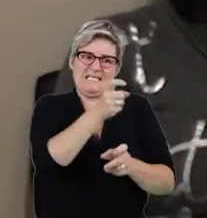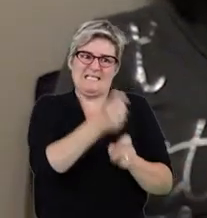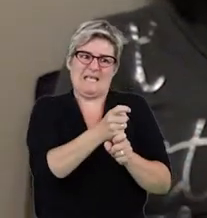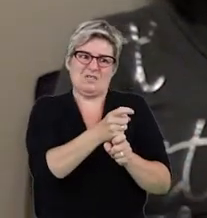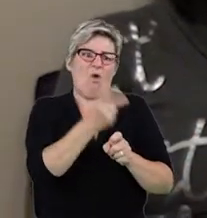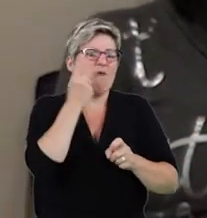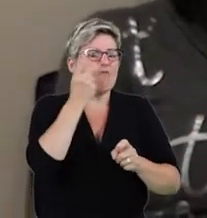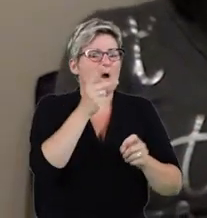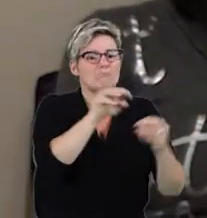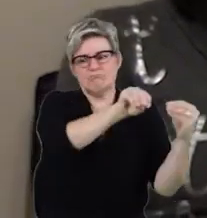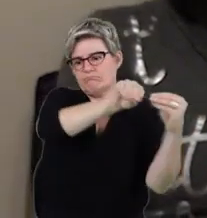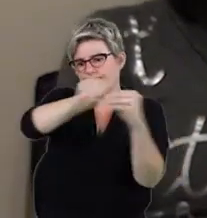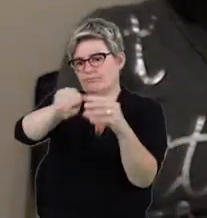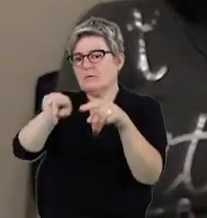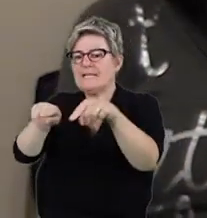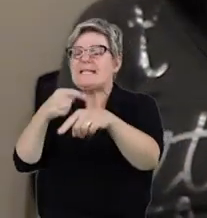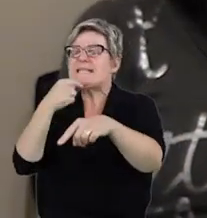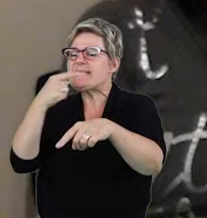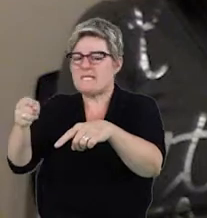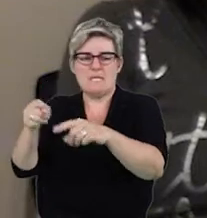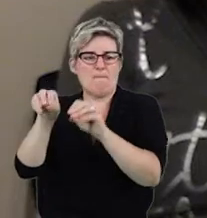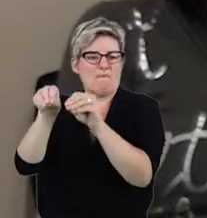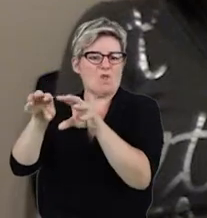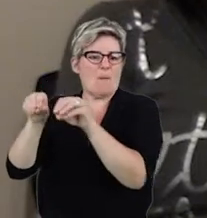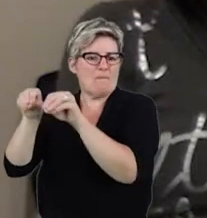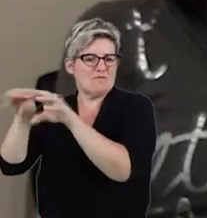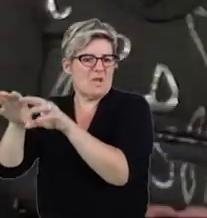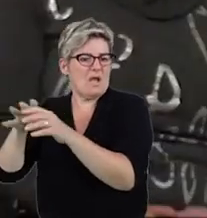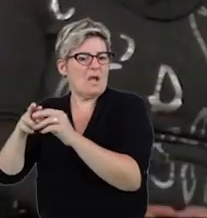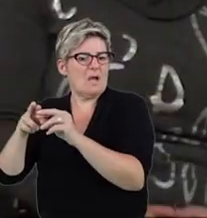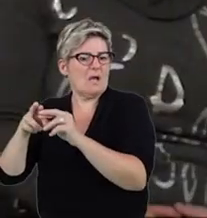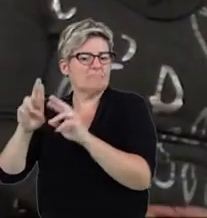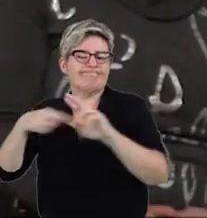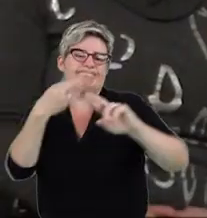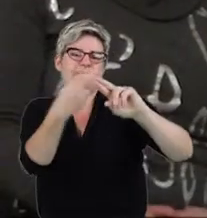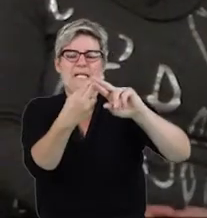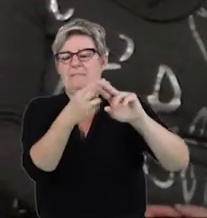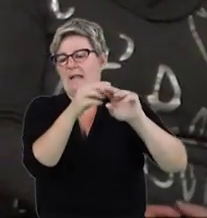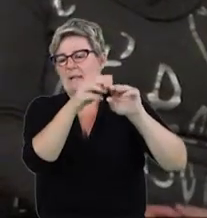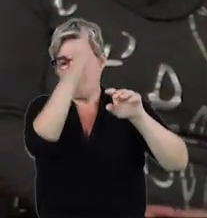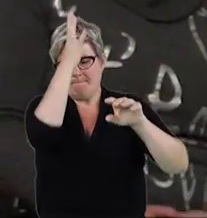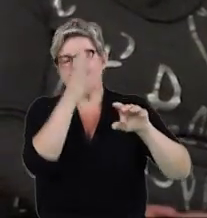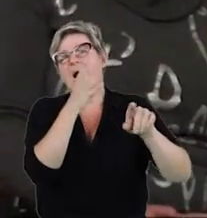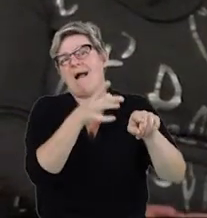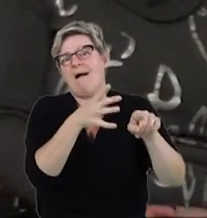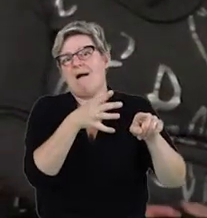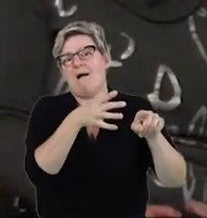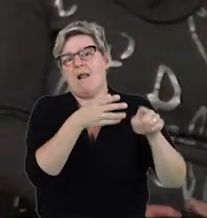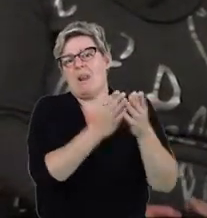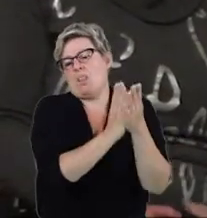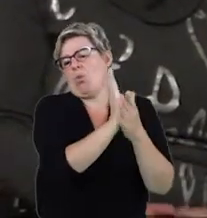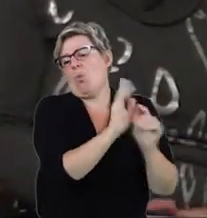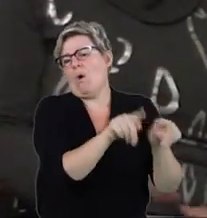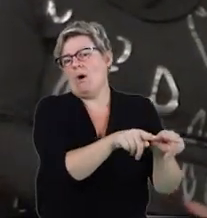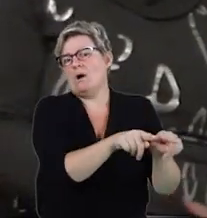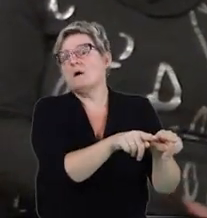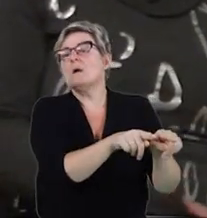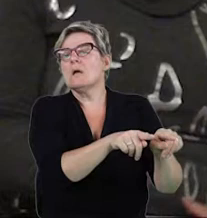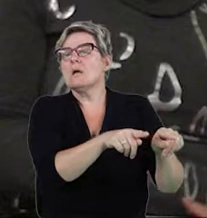la direction qui voit ce que les profs, les enseignants respectent, les demandes des parents ou ce que les parents ont